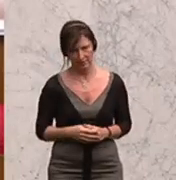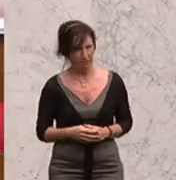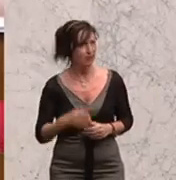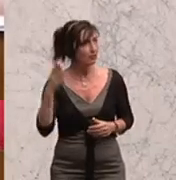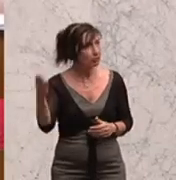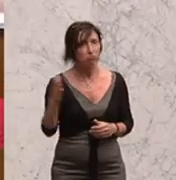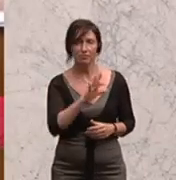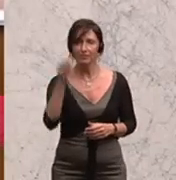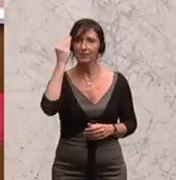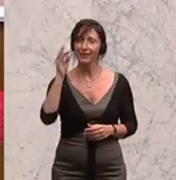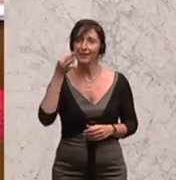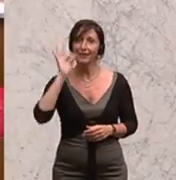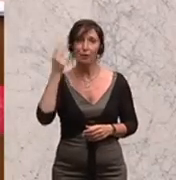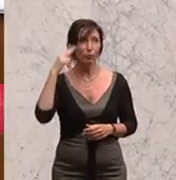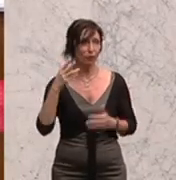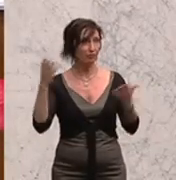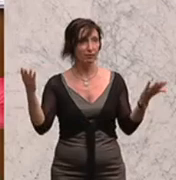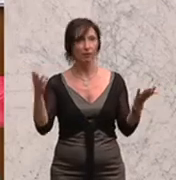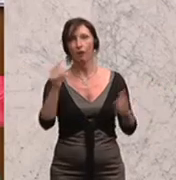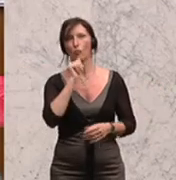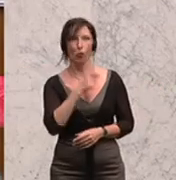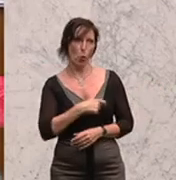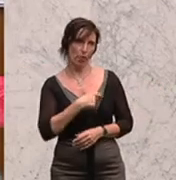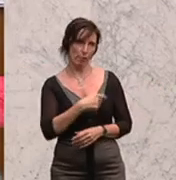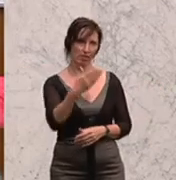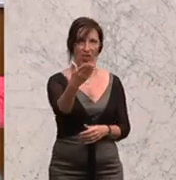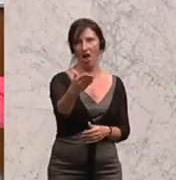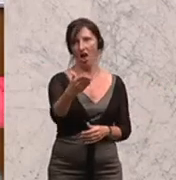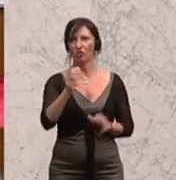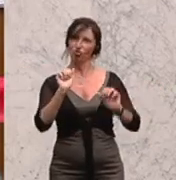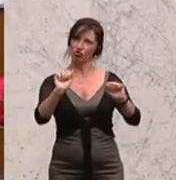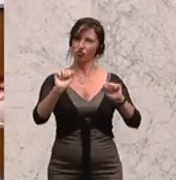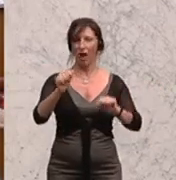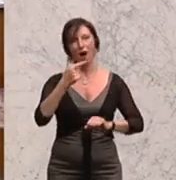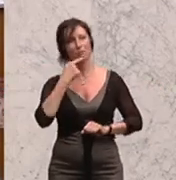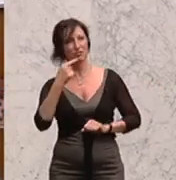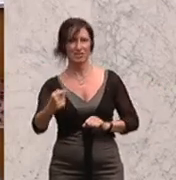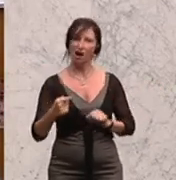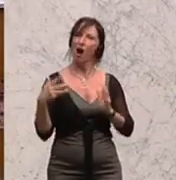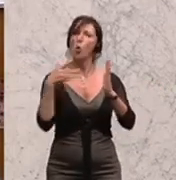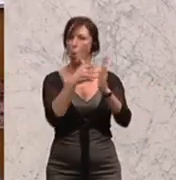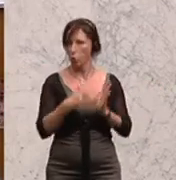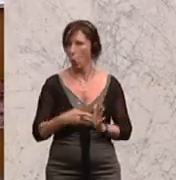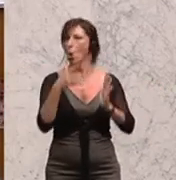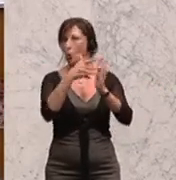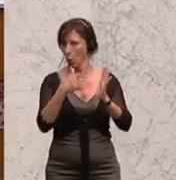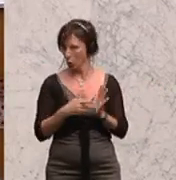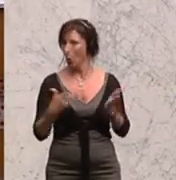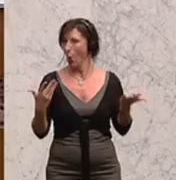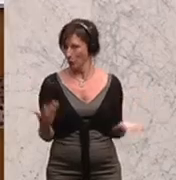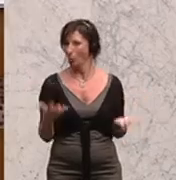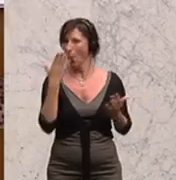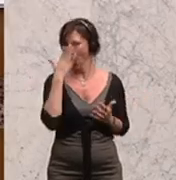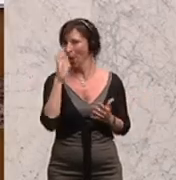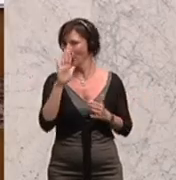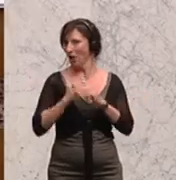Meine geschätzten Damen und Herren, und dass die Grünen als Kontrollpartei, dieses Image bauen Sie sich ja auf, die